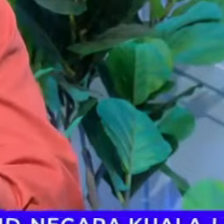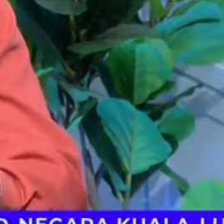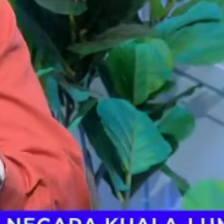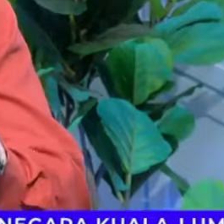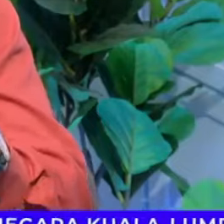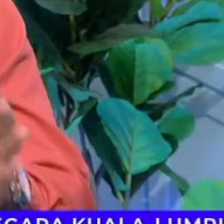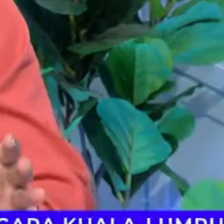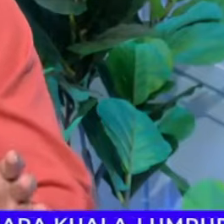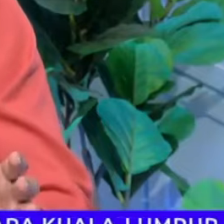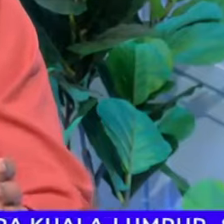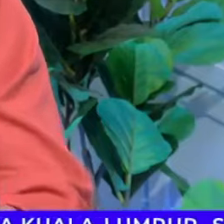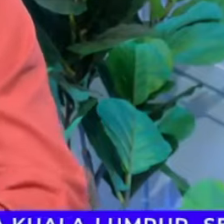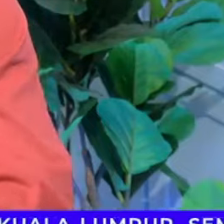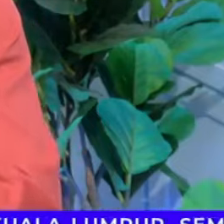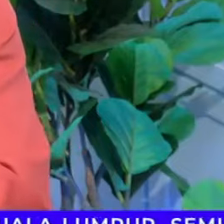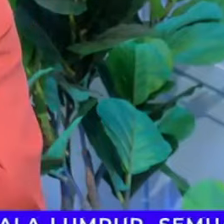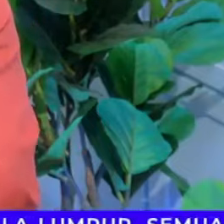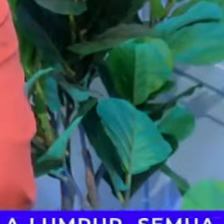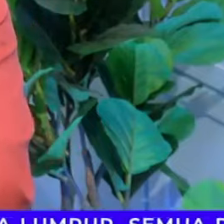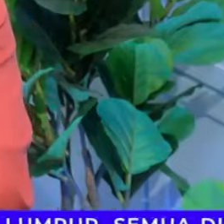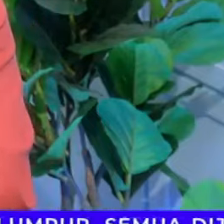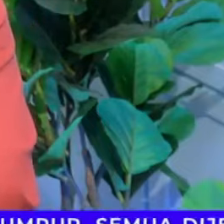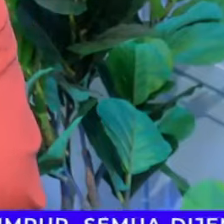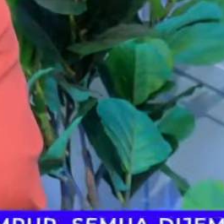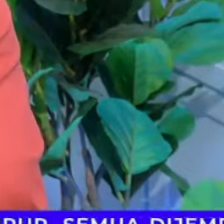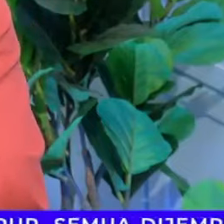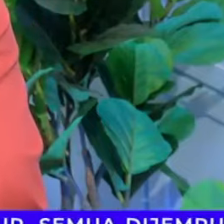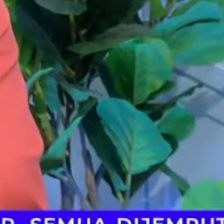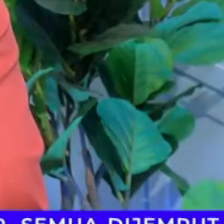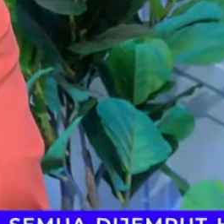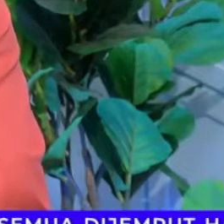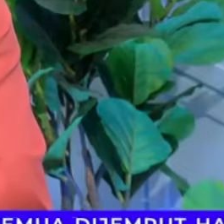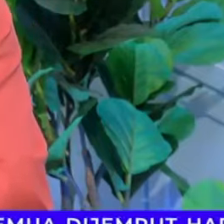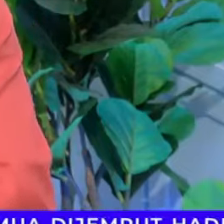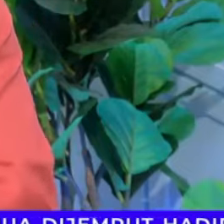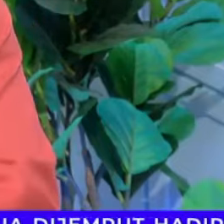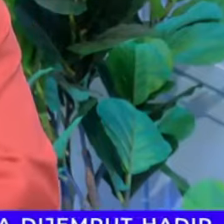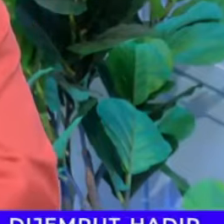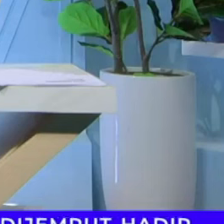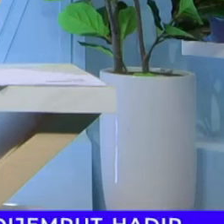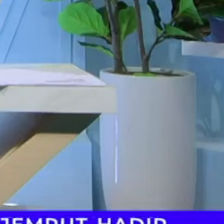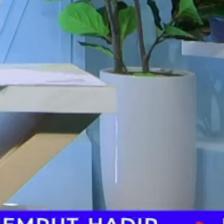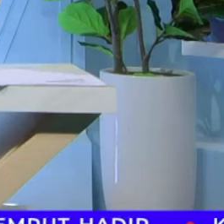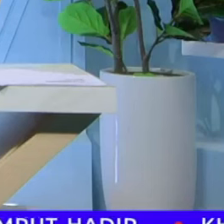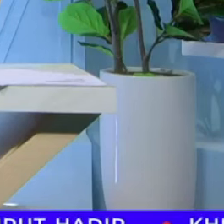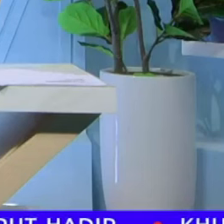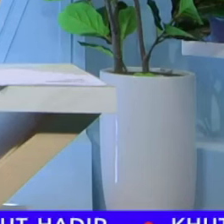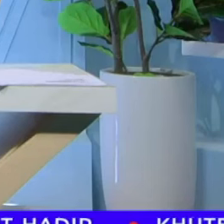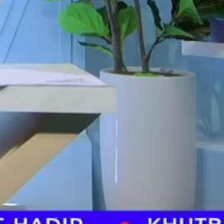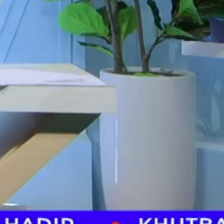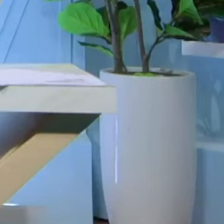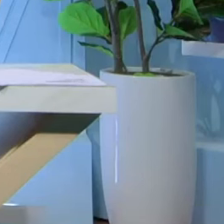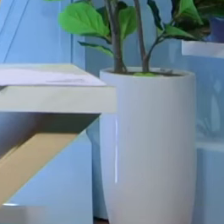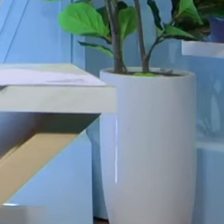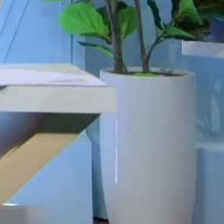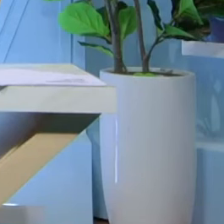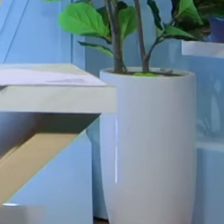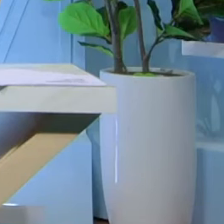ada pengikut tersendiri. Dan arti ni saya rasa ada pengikut yang tersendiri. Dan sudah tentu mereka yang minat kepada bidang